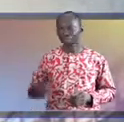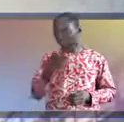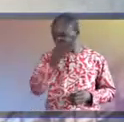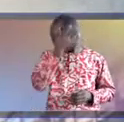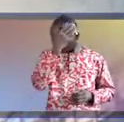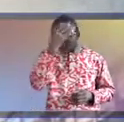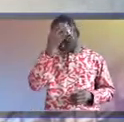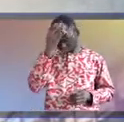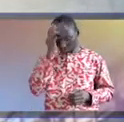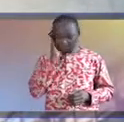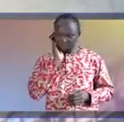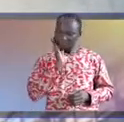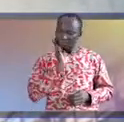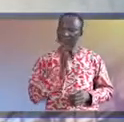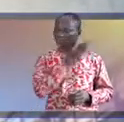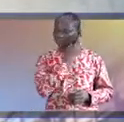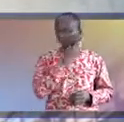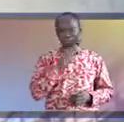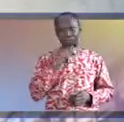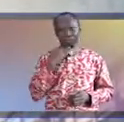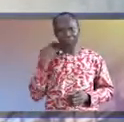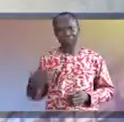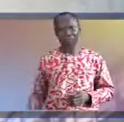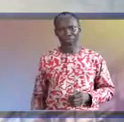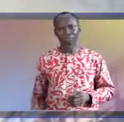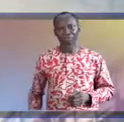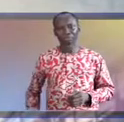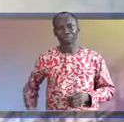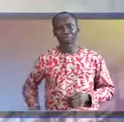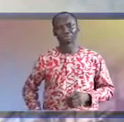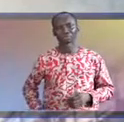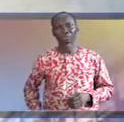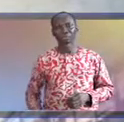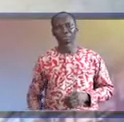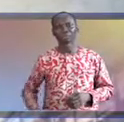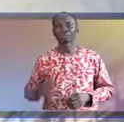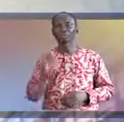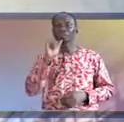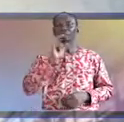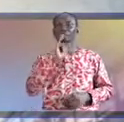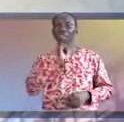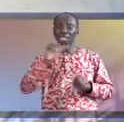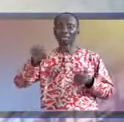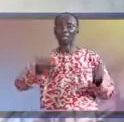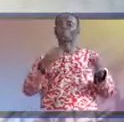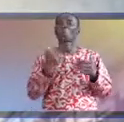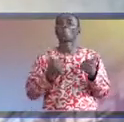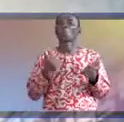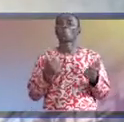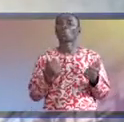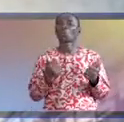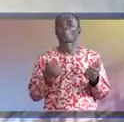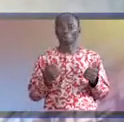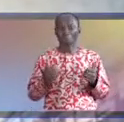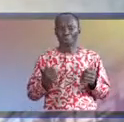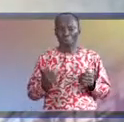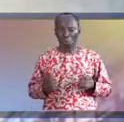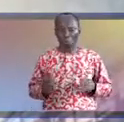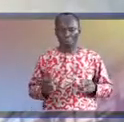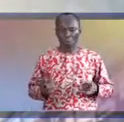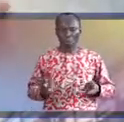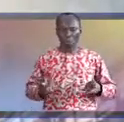e na epo na emu apae no e wo onifa ni wo benkum na mununkum wo wetifi na asase ni wo wase nti hun